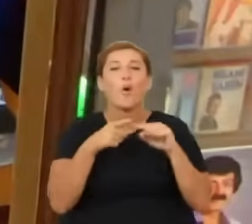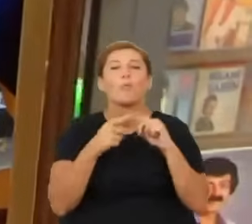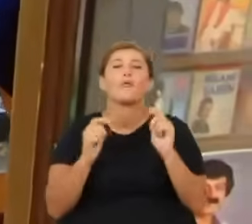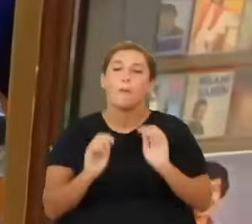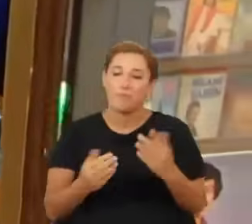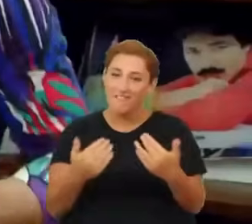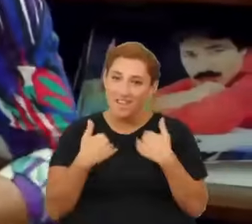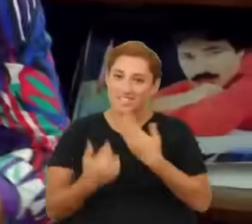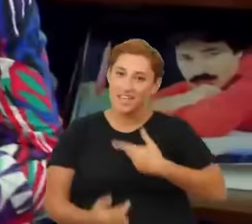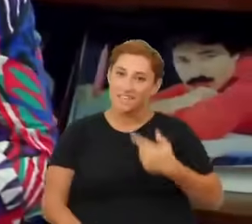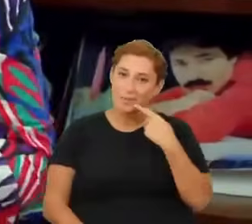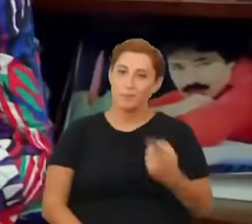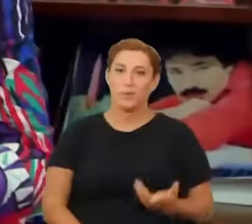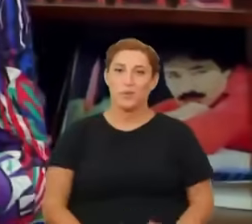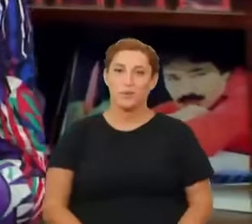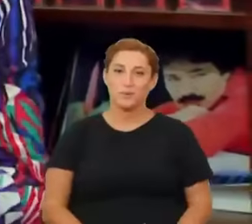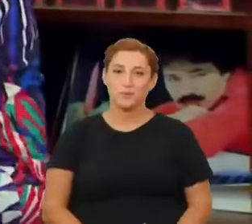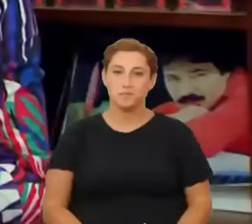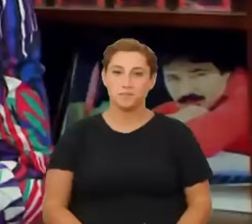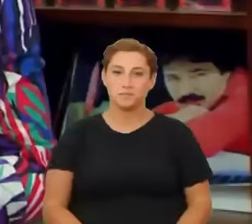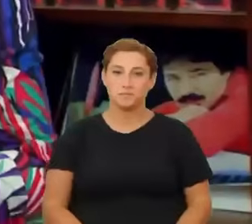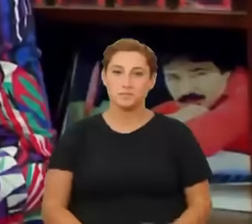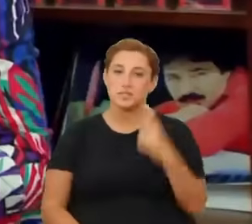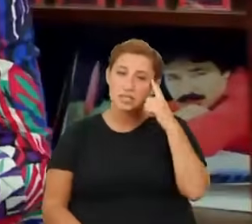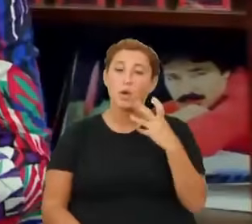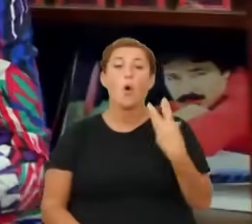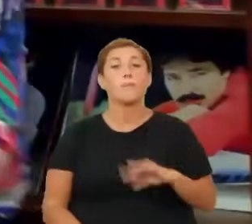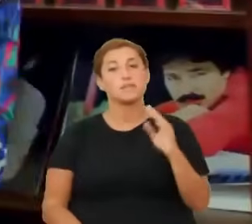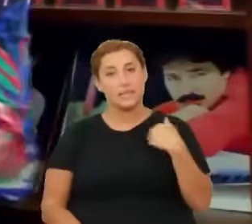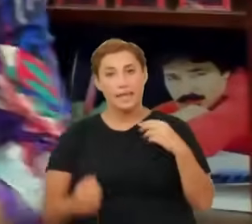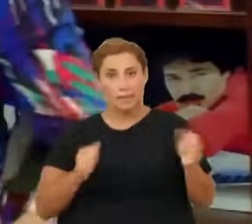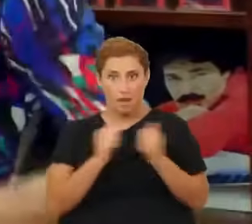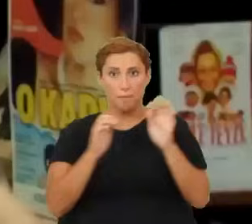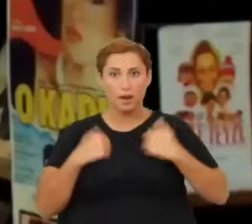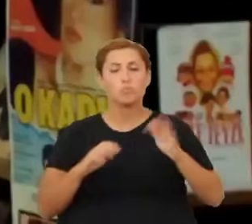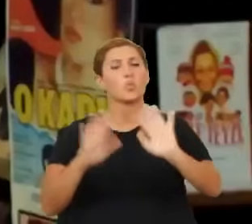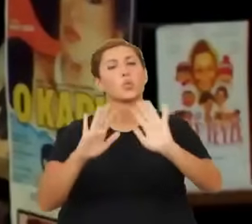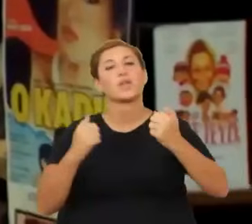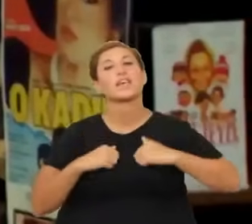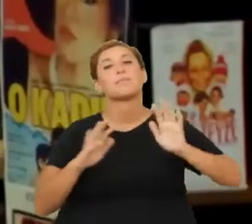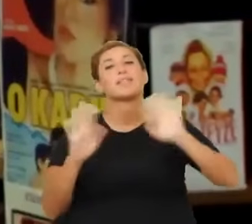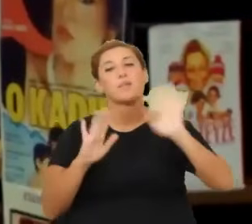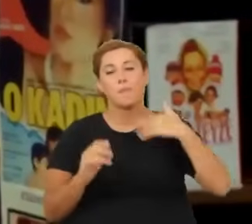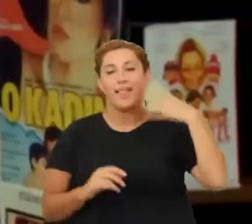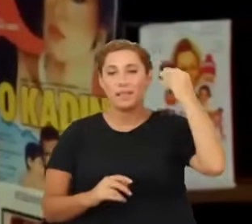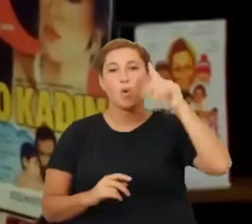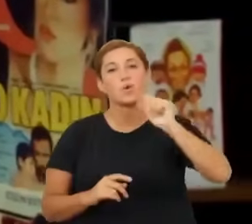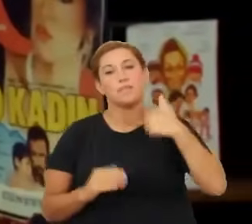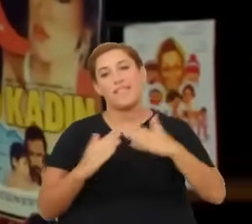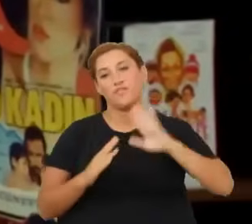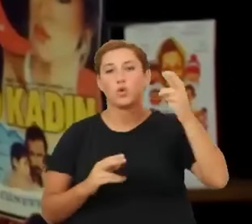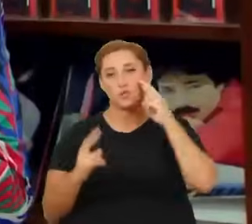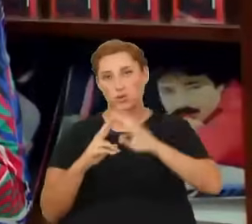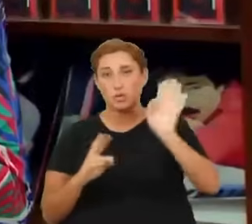şu gömleği, sevdim diyorum ya. Aa, ikna olmadıysan yanında giyeyim, dur giyeyim. Yok yok, tamam, hayır giyme. Ha? Tamam, ikna oldum, o zaman ben eve